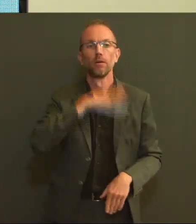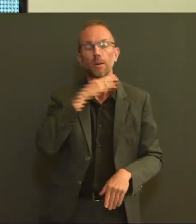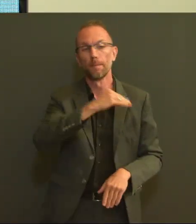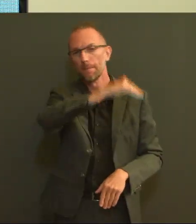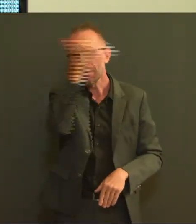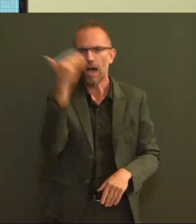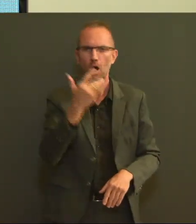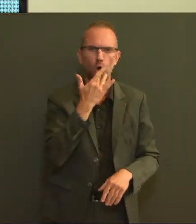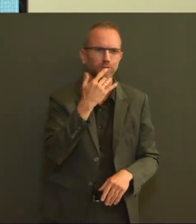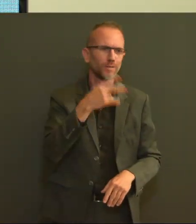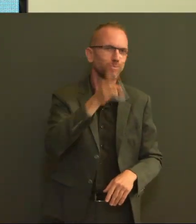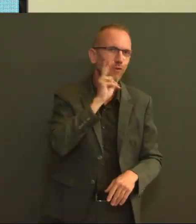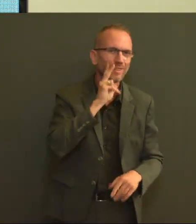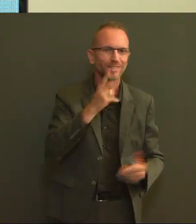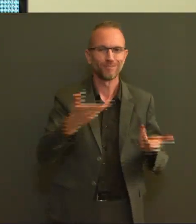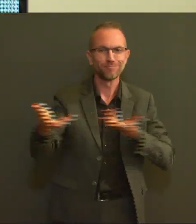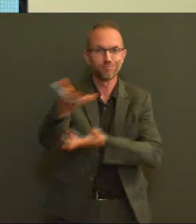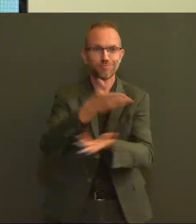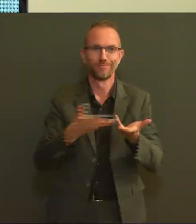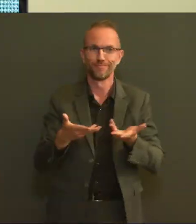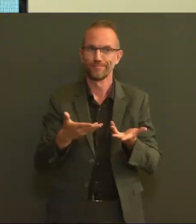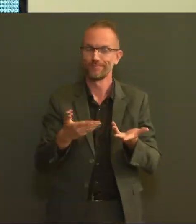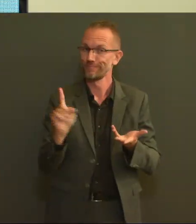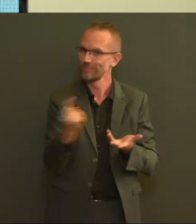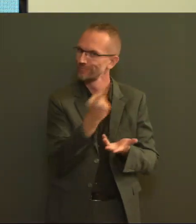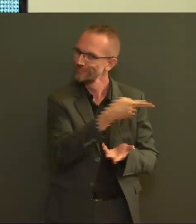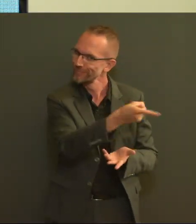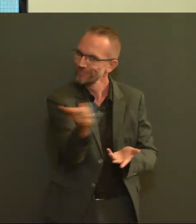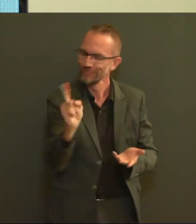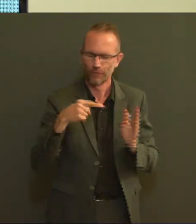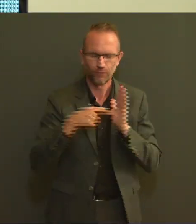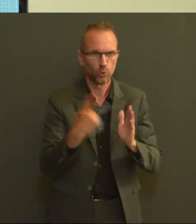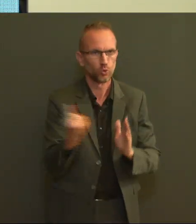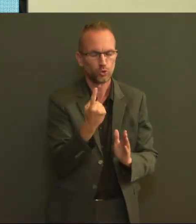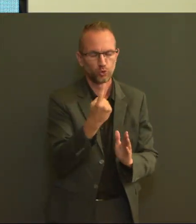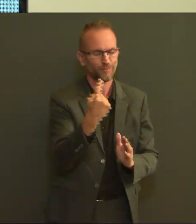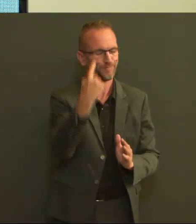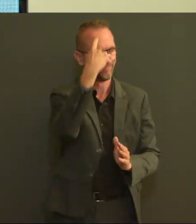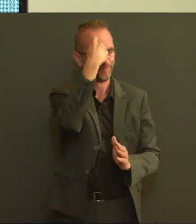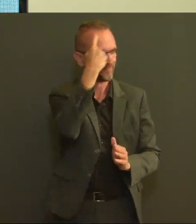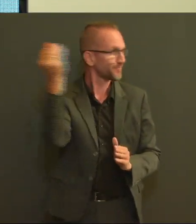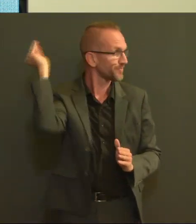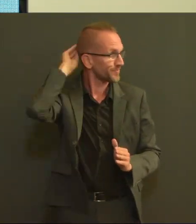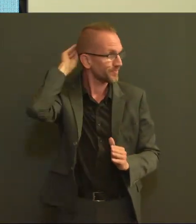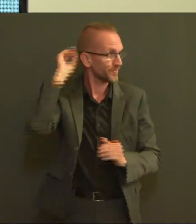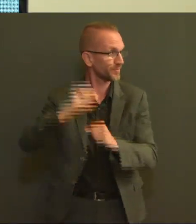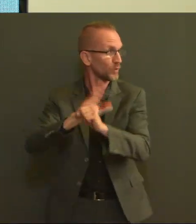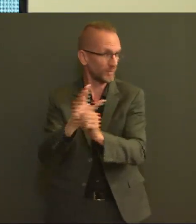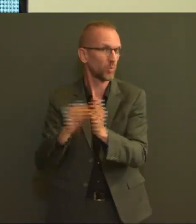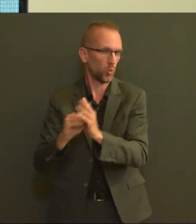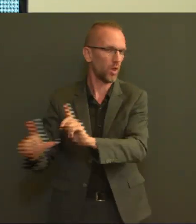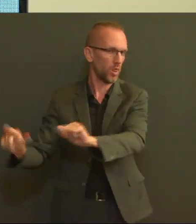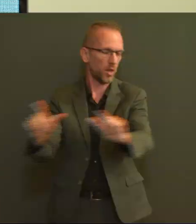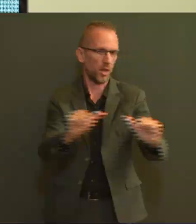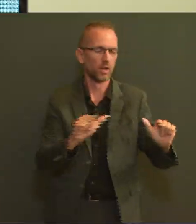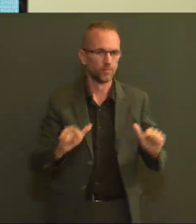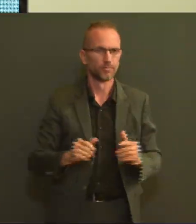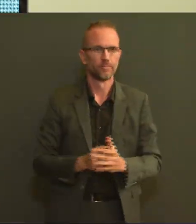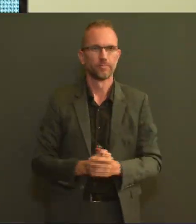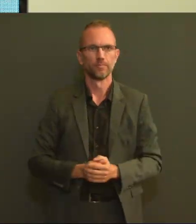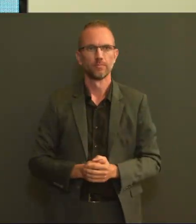solution. Par conséquent, nous devons maintenir les gestes barrières. Ceux-ci sont le fait de se désinfecter ou de se laver les